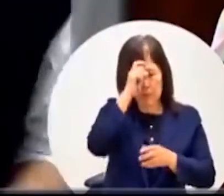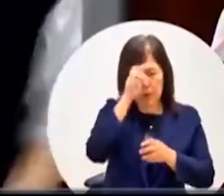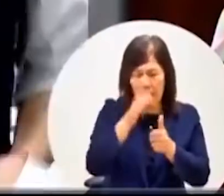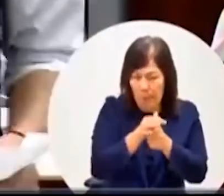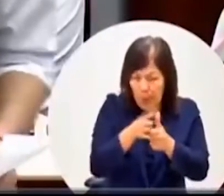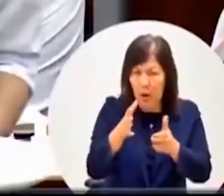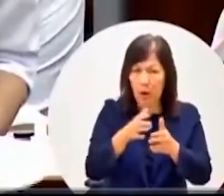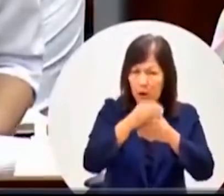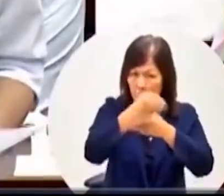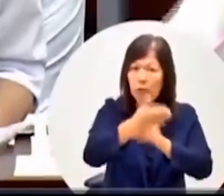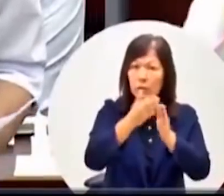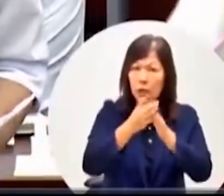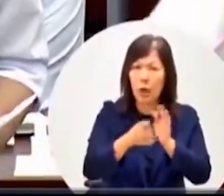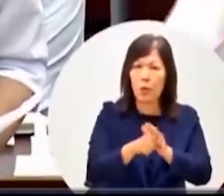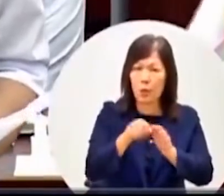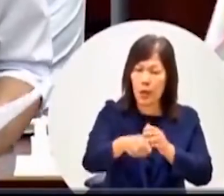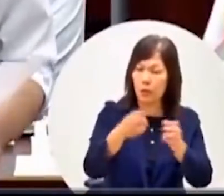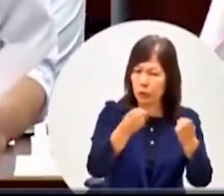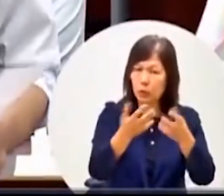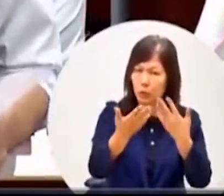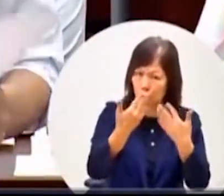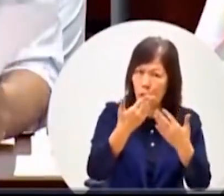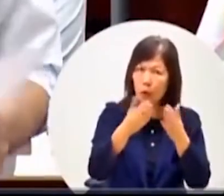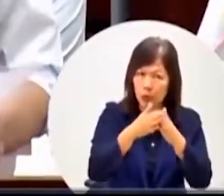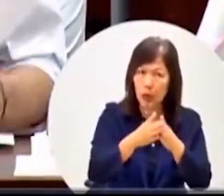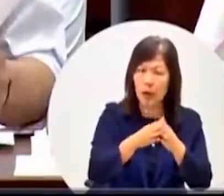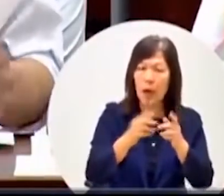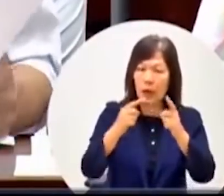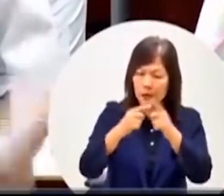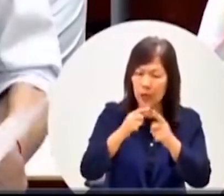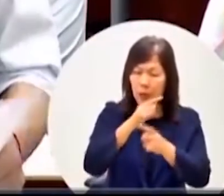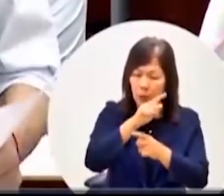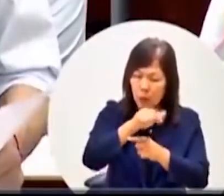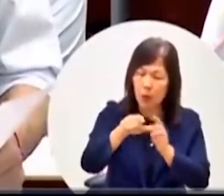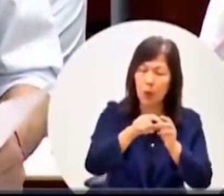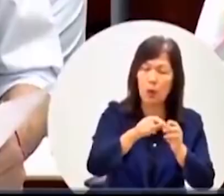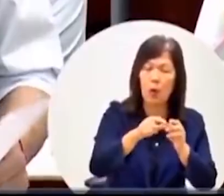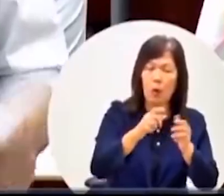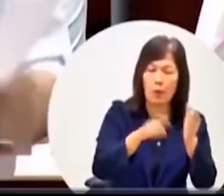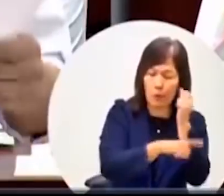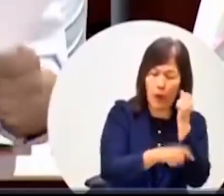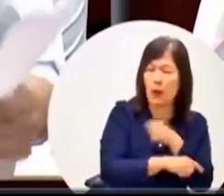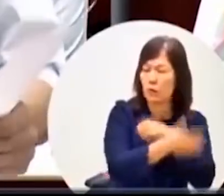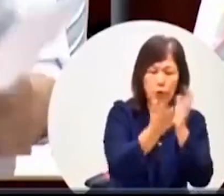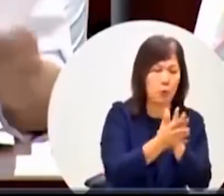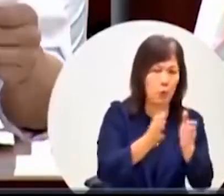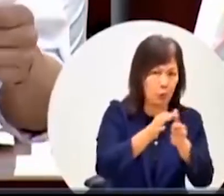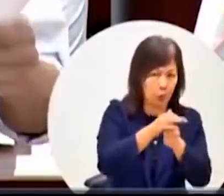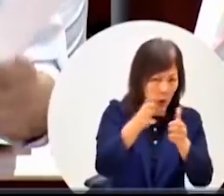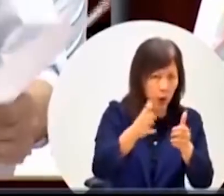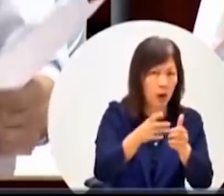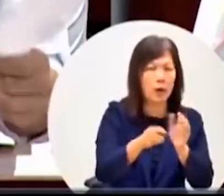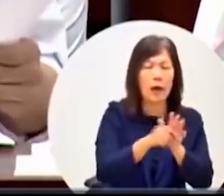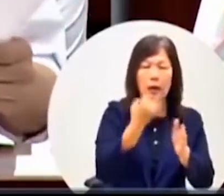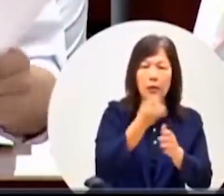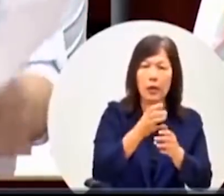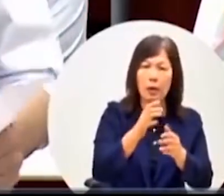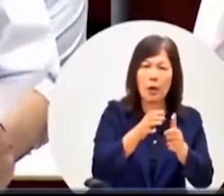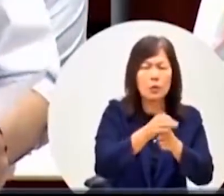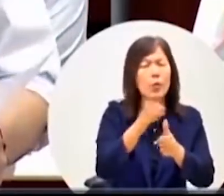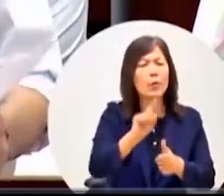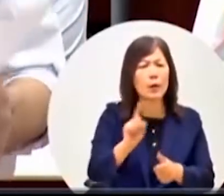在就是想要这么具体的讨论。 我们当然希望人流、物流、法规都能松绑。我们也希望各种外商